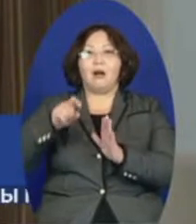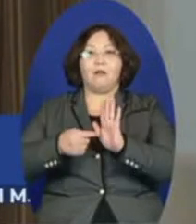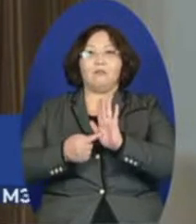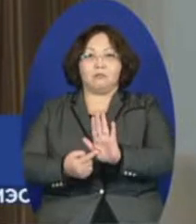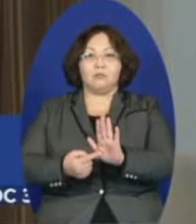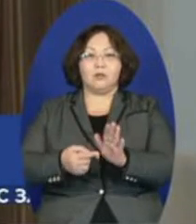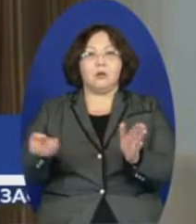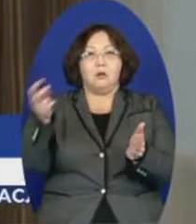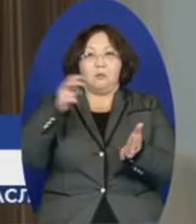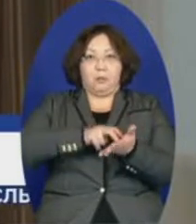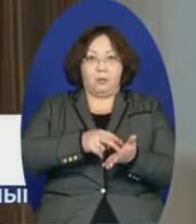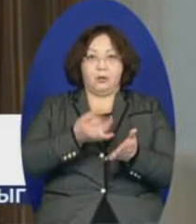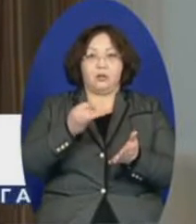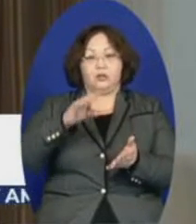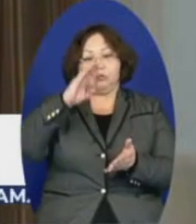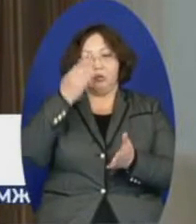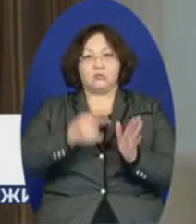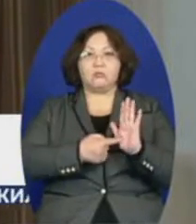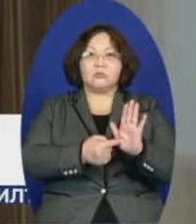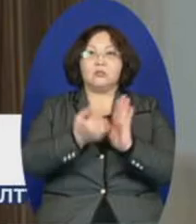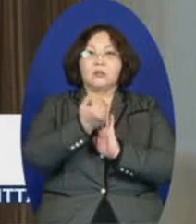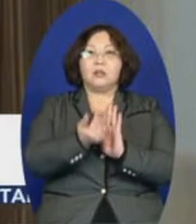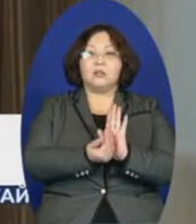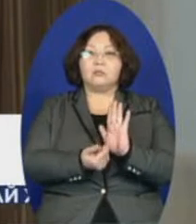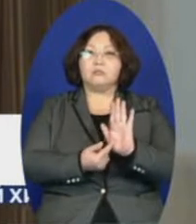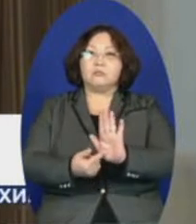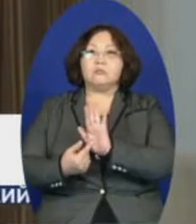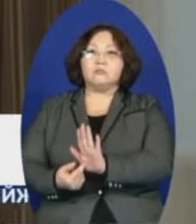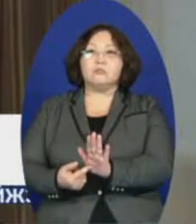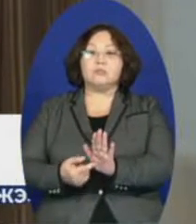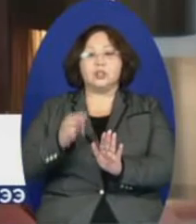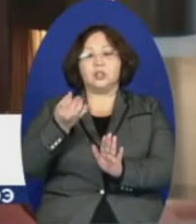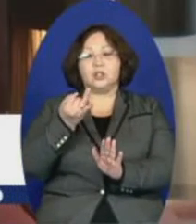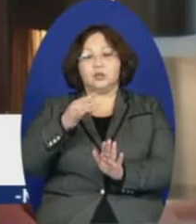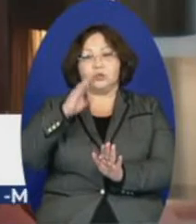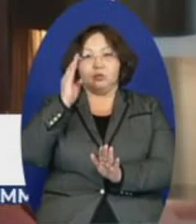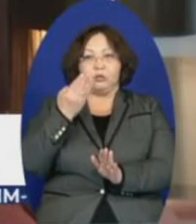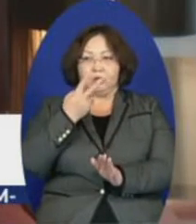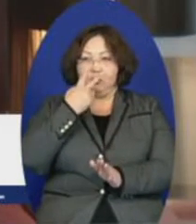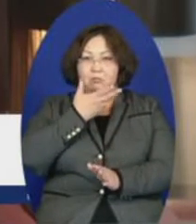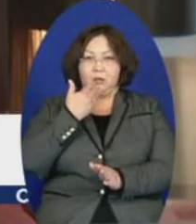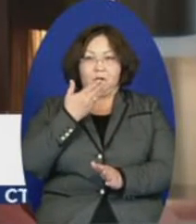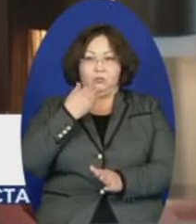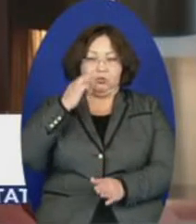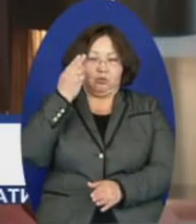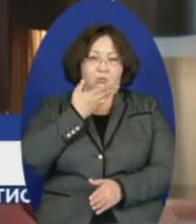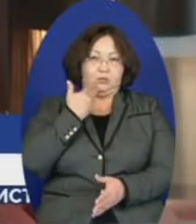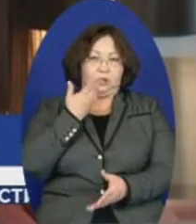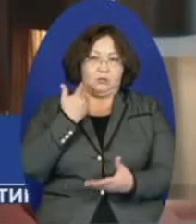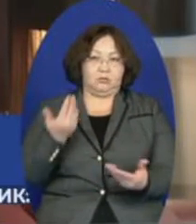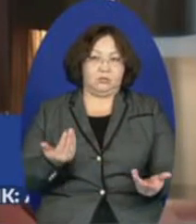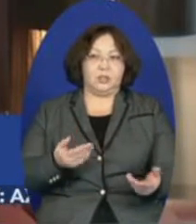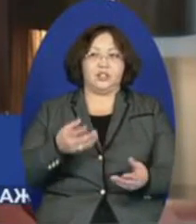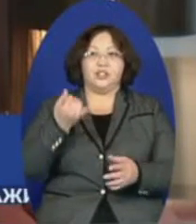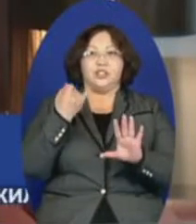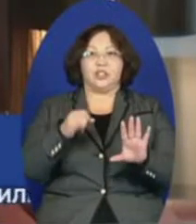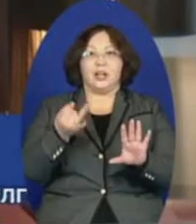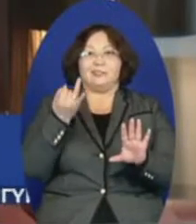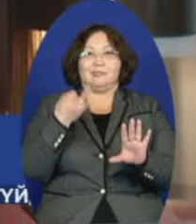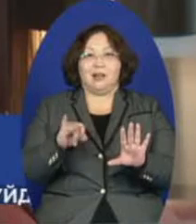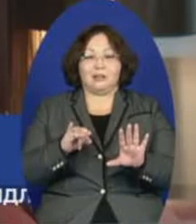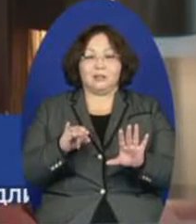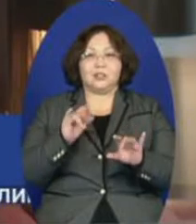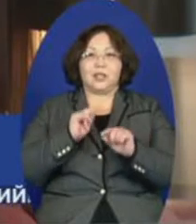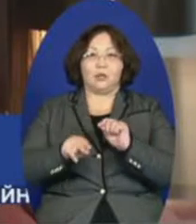тогтолцоо байгаа мó. Ил тод байдал тийм ээ. Тэгэхээр энэ зүлүүд маань биш тодорхойгүй байгаад байна. Бараг 60-70 орчим процессыг дамжжээж,